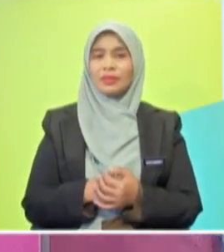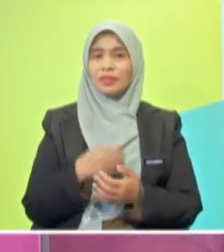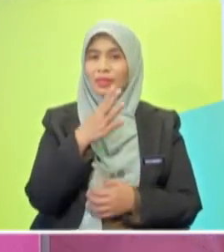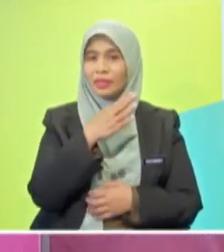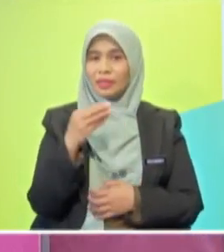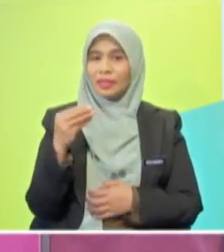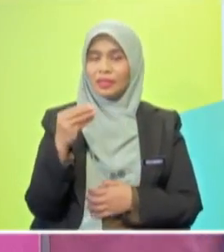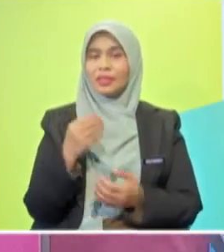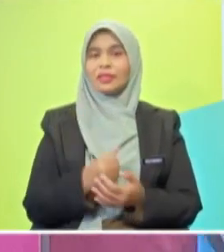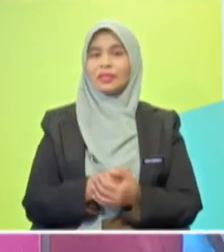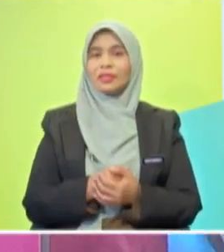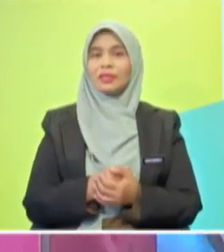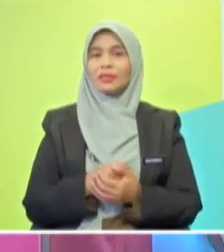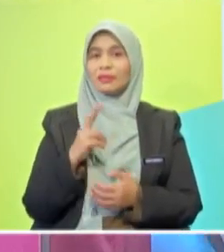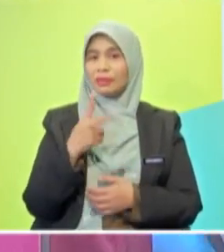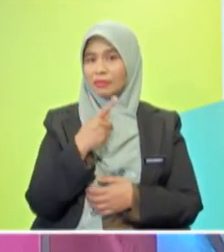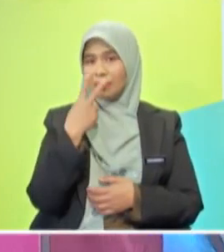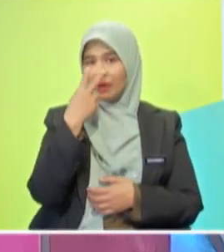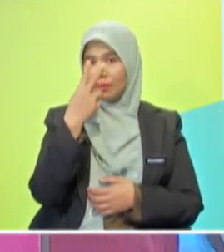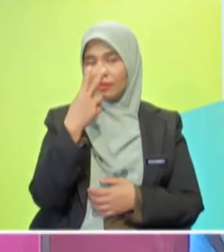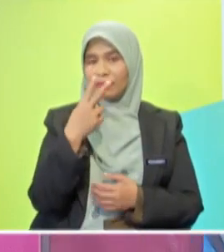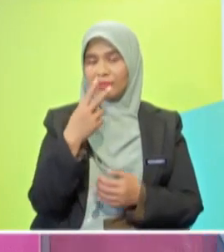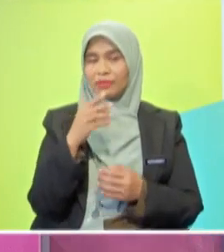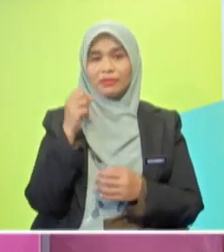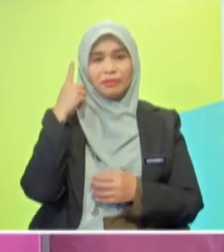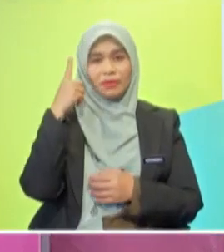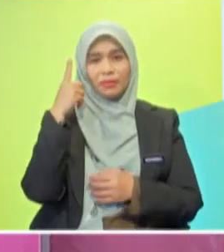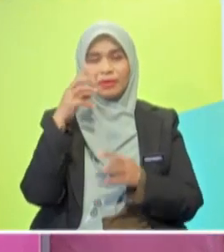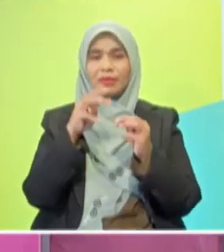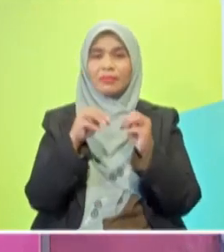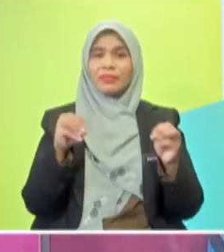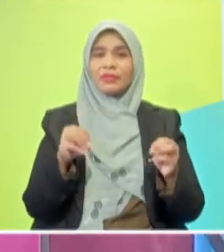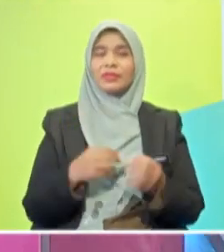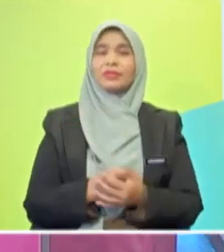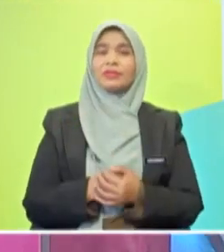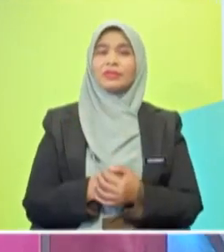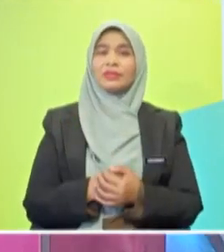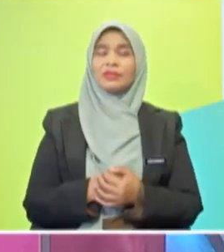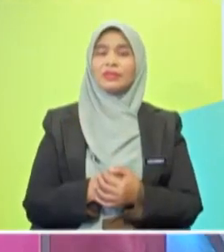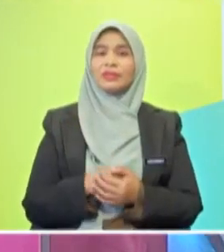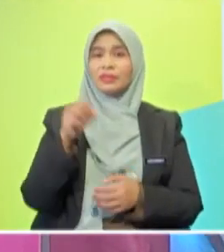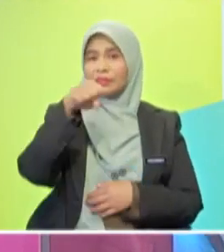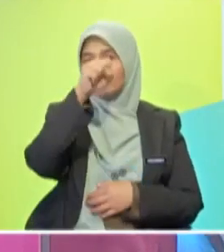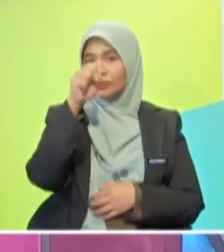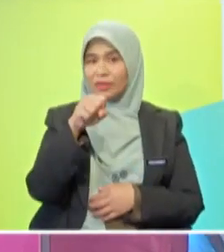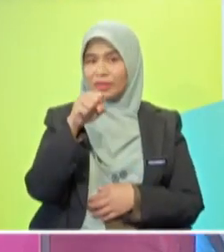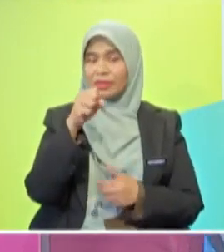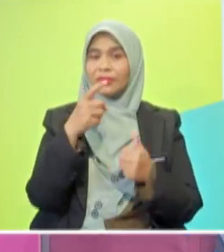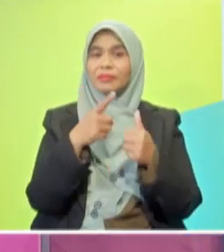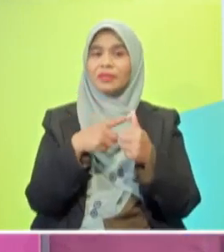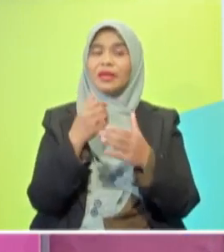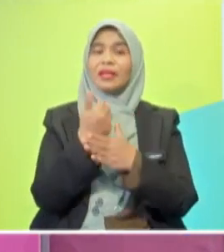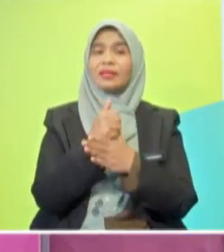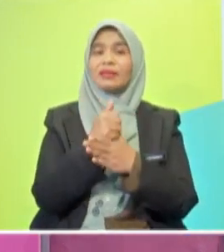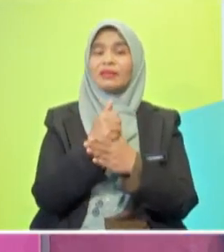Dan kita nak lihat kefahaman murid kita. Okey. Soalan, saya nak tanya soalan pertama. Antara